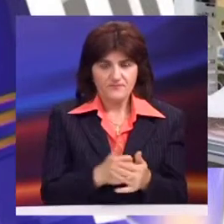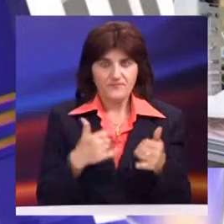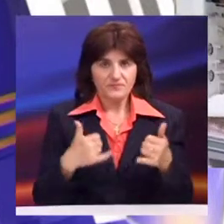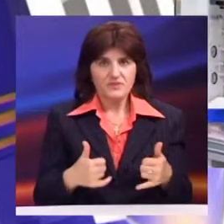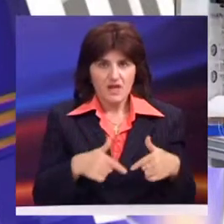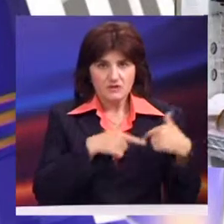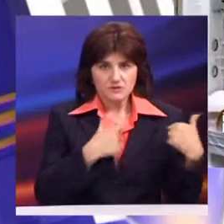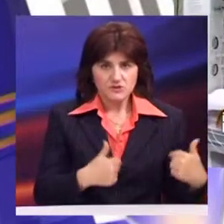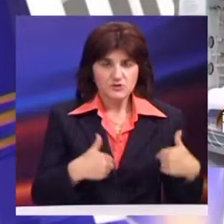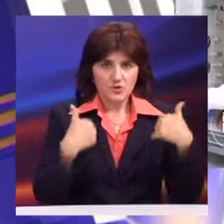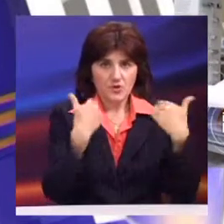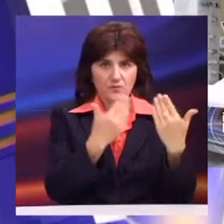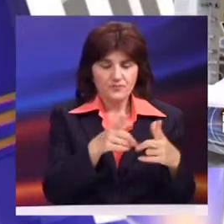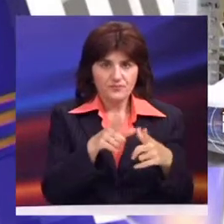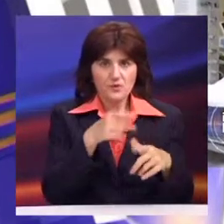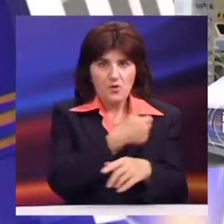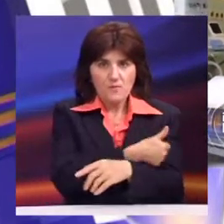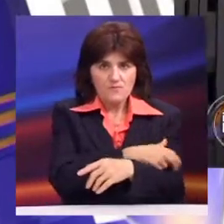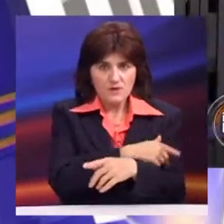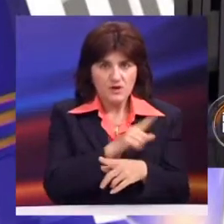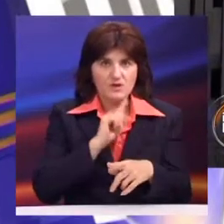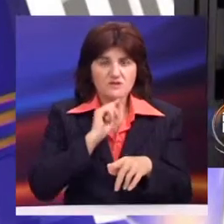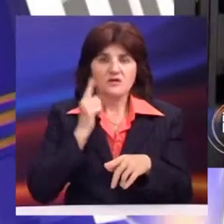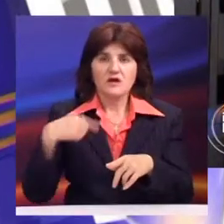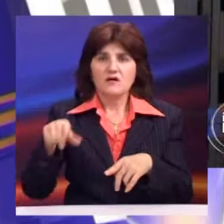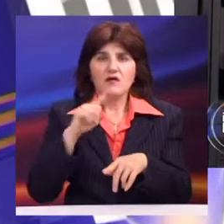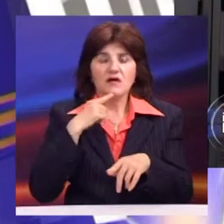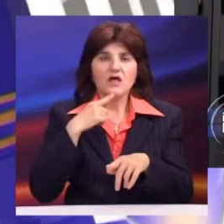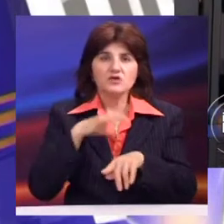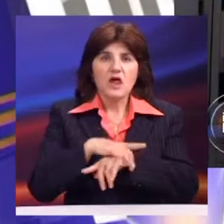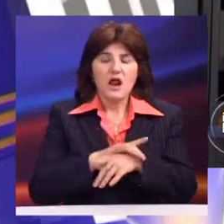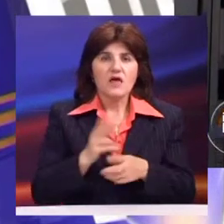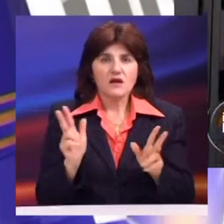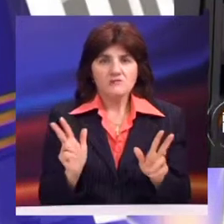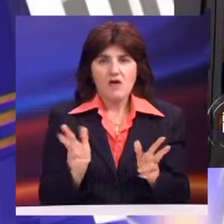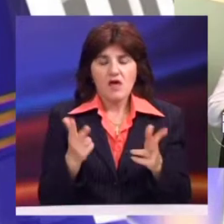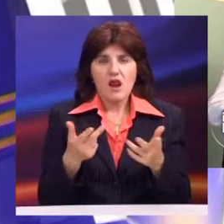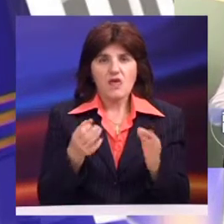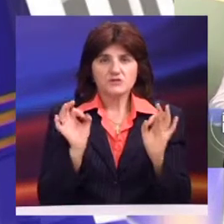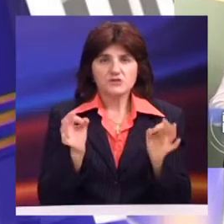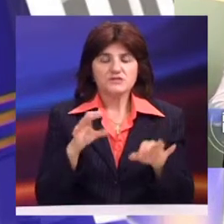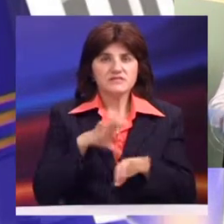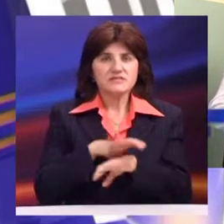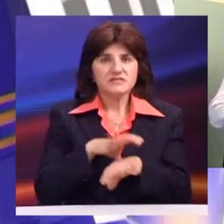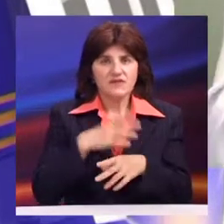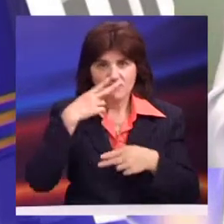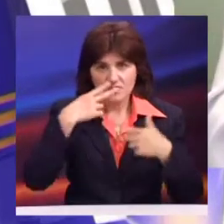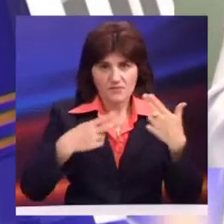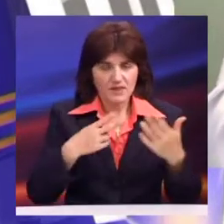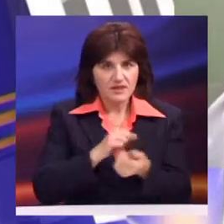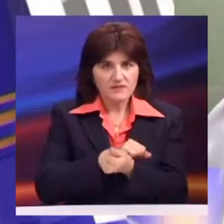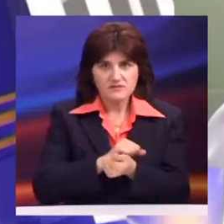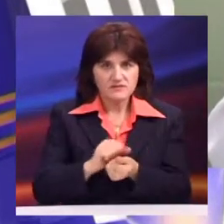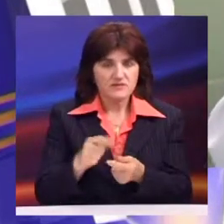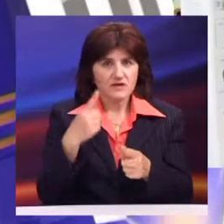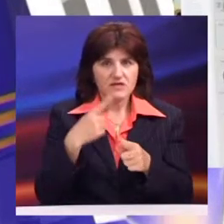Donacija koja je danas uručena odeljenju za neonatologiju će prema rečima lekara znatno doprineti u procesu obezbeđivanja adekvatne zdravstvene nege